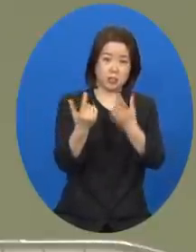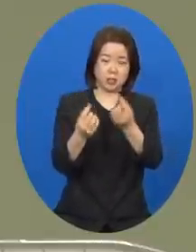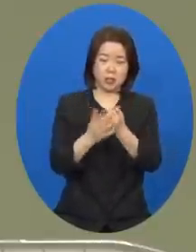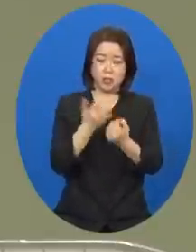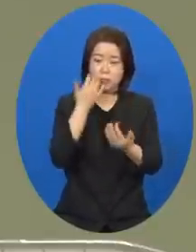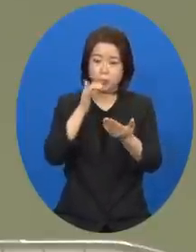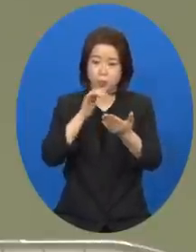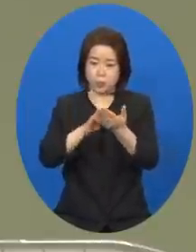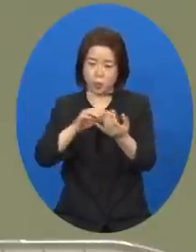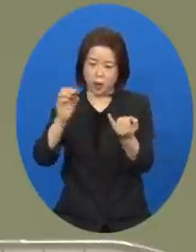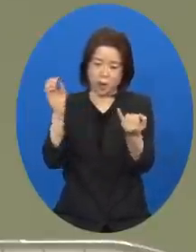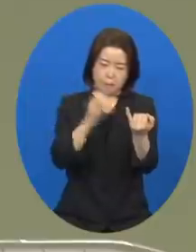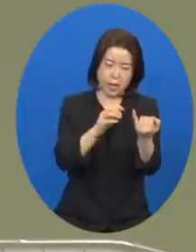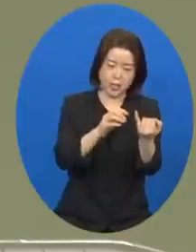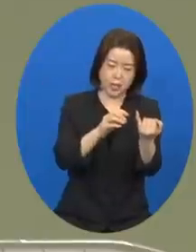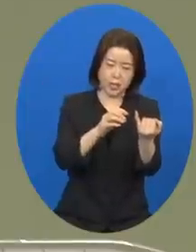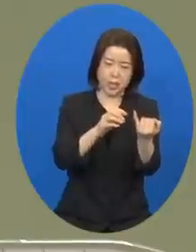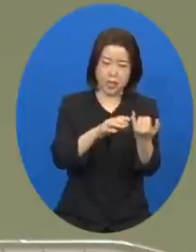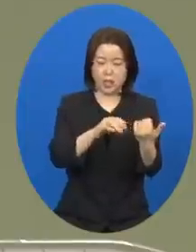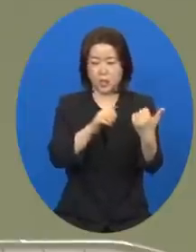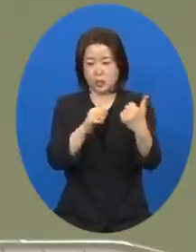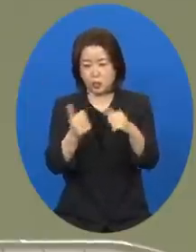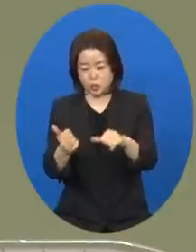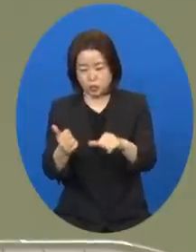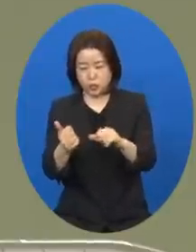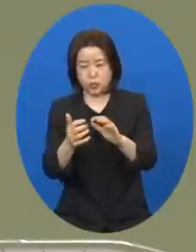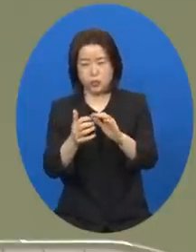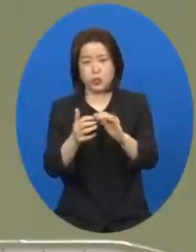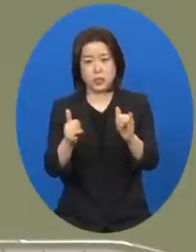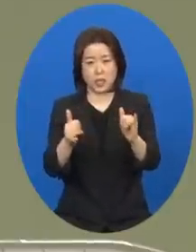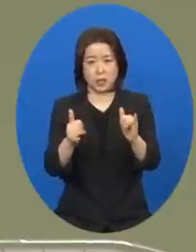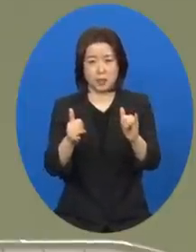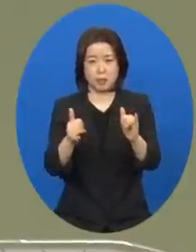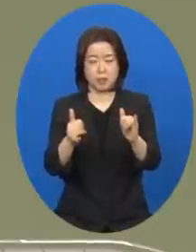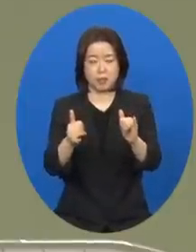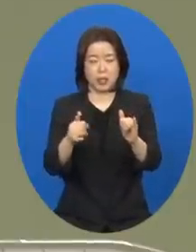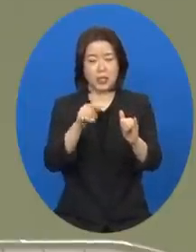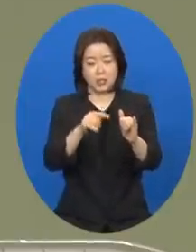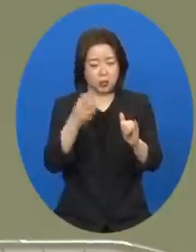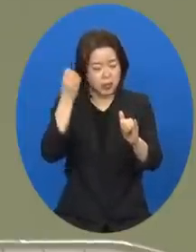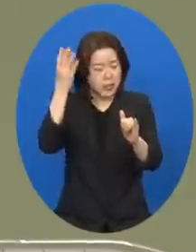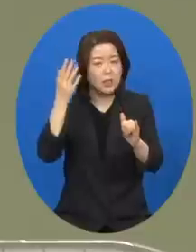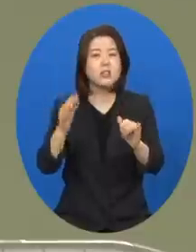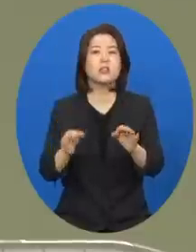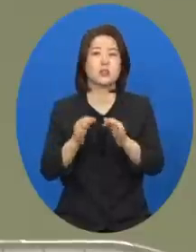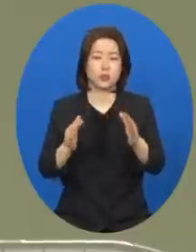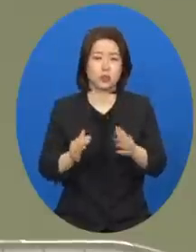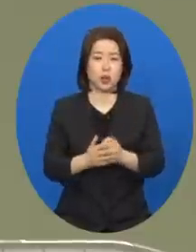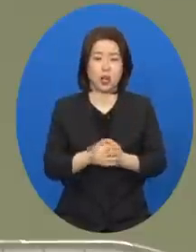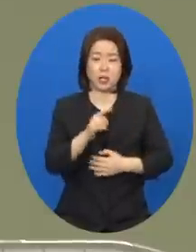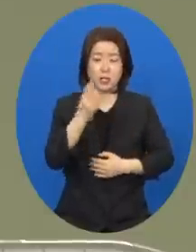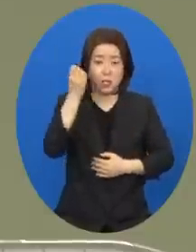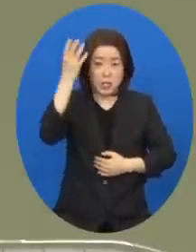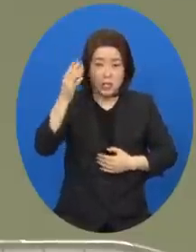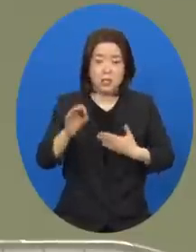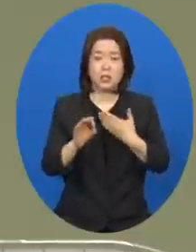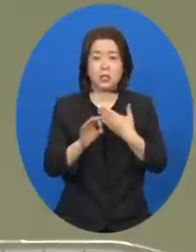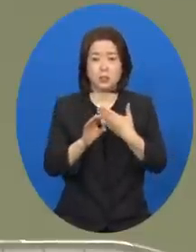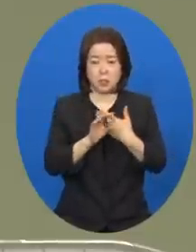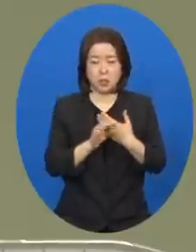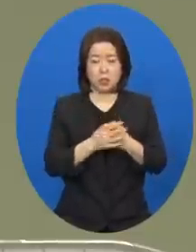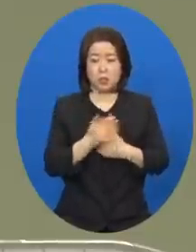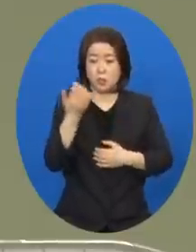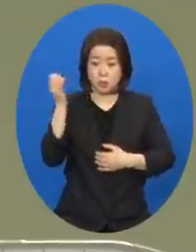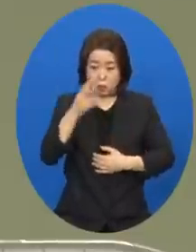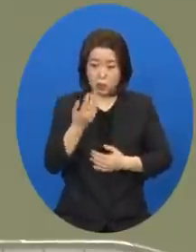돌에 맞아 죽을 자리에 있는 사람이라는 걸 잊어버린 순간에 그걸 잊어버리니까 돌을 또 드는